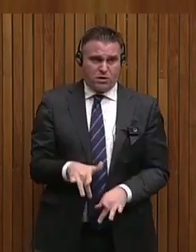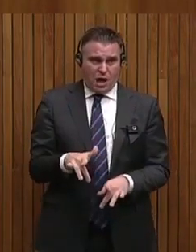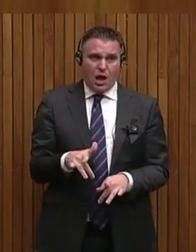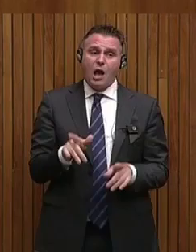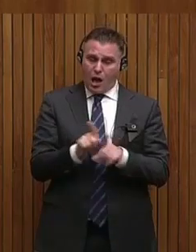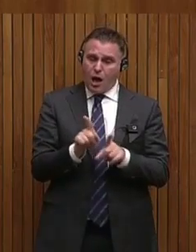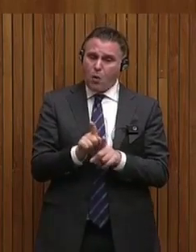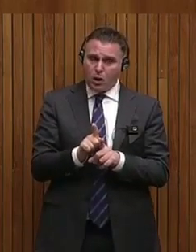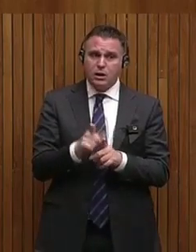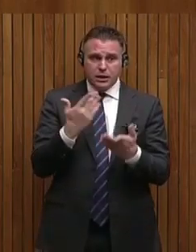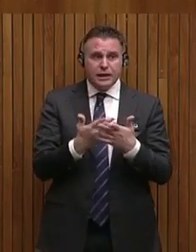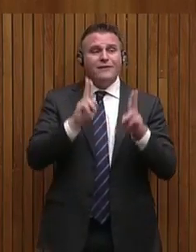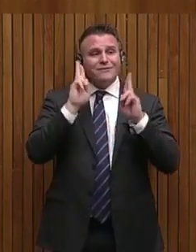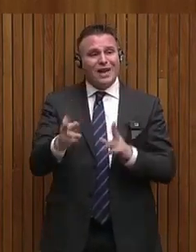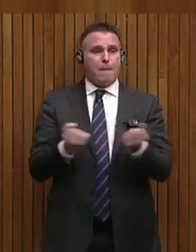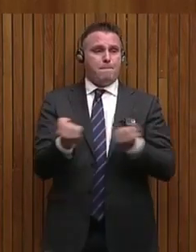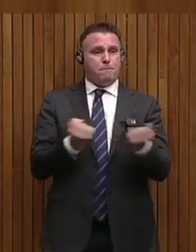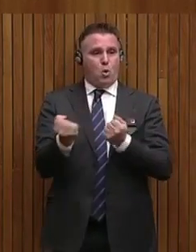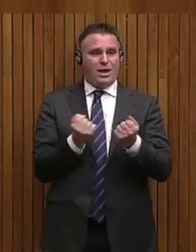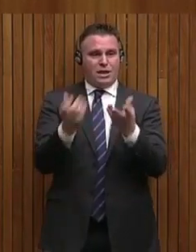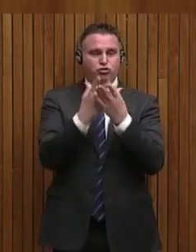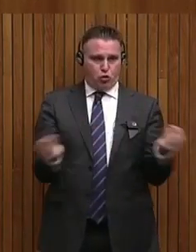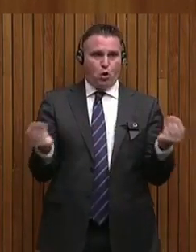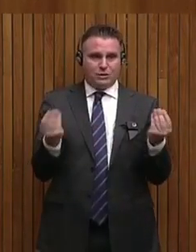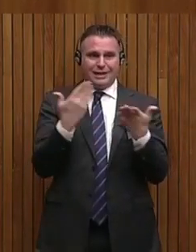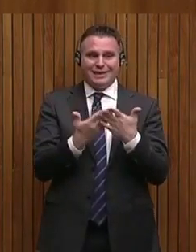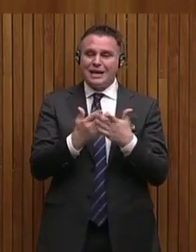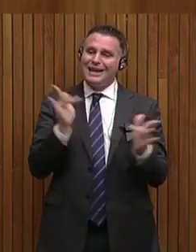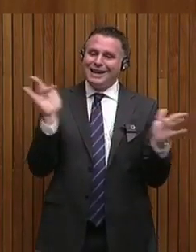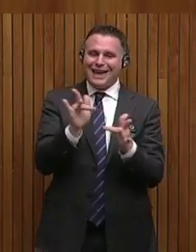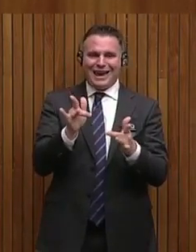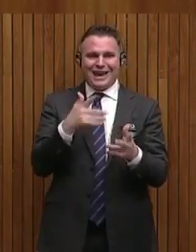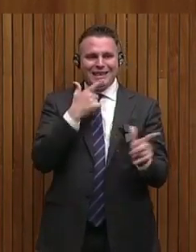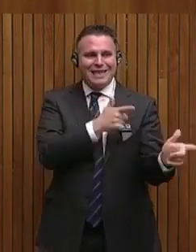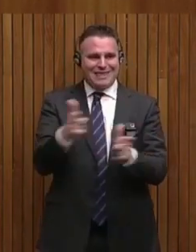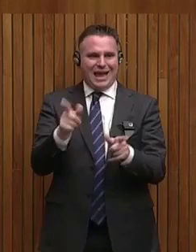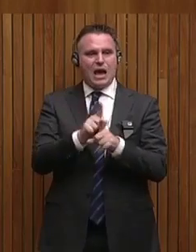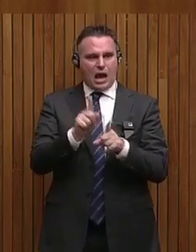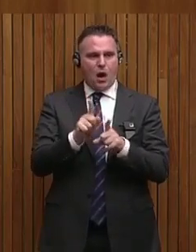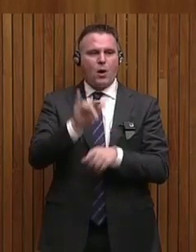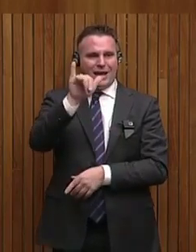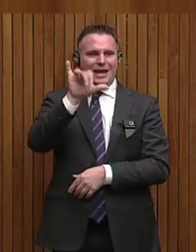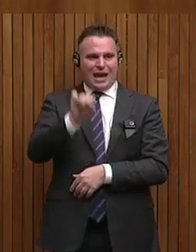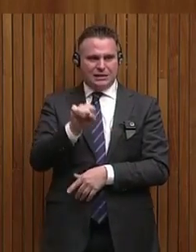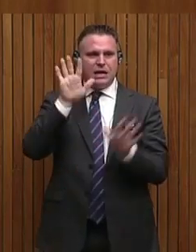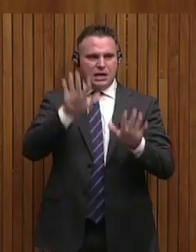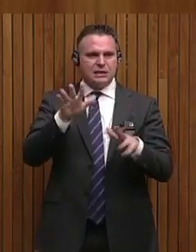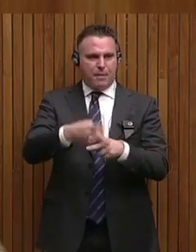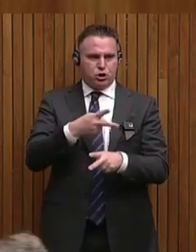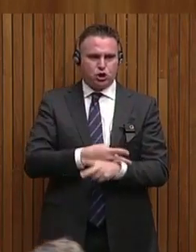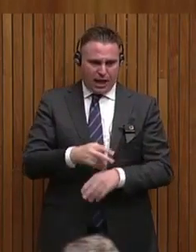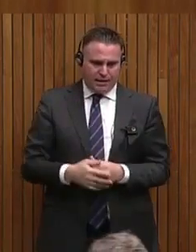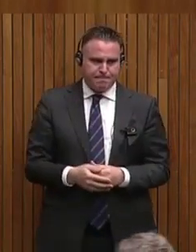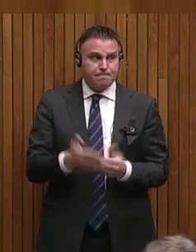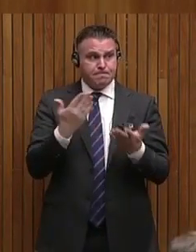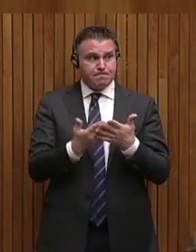kann nur eine politische Lösung sein im Kampf gegen den Terror auch des Islamischen Staates. Und wenn ich sage,